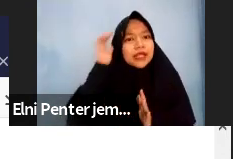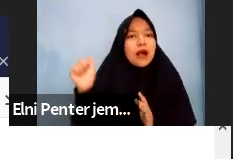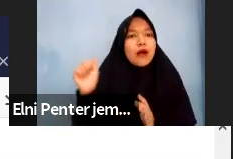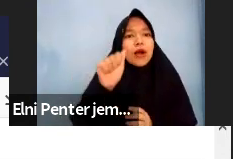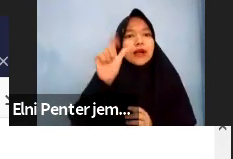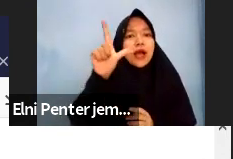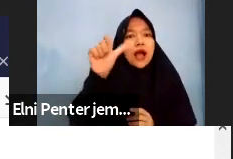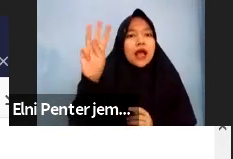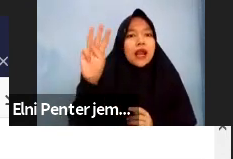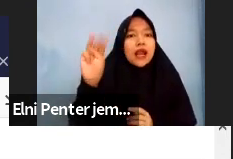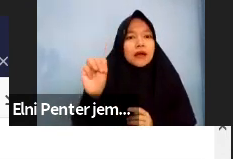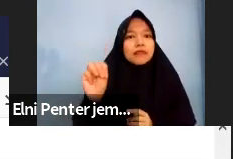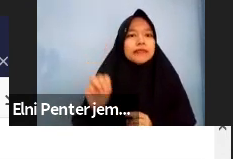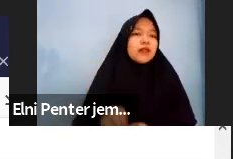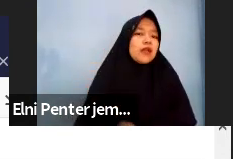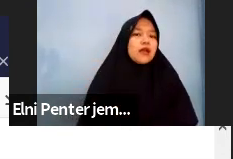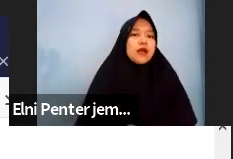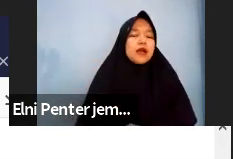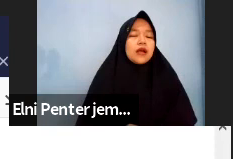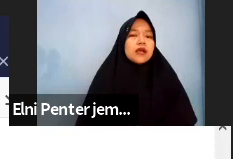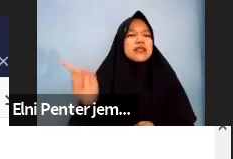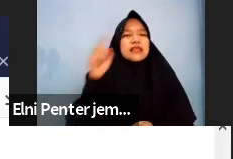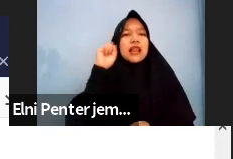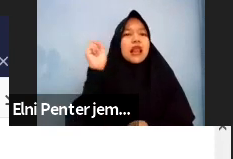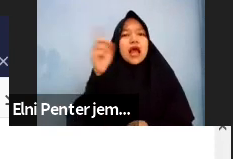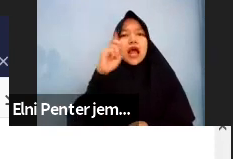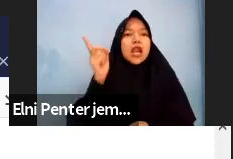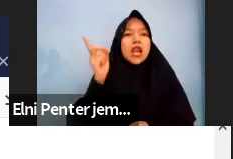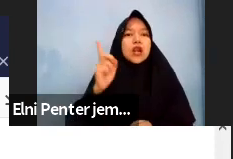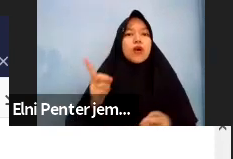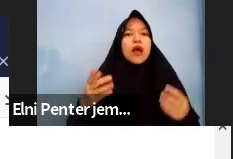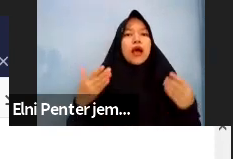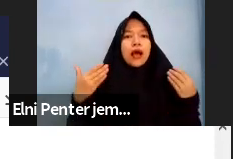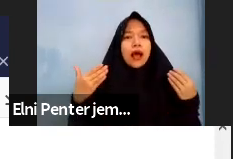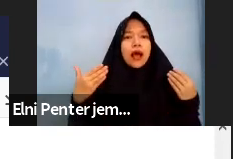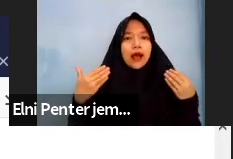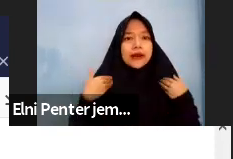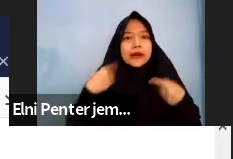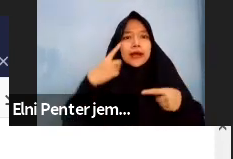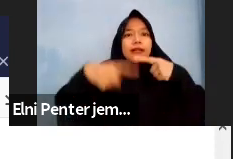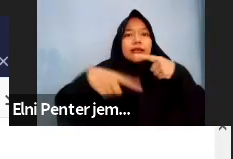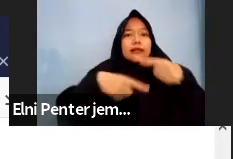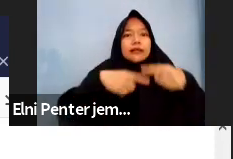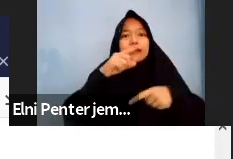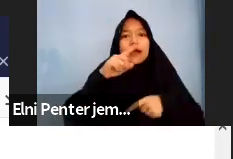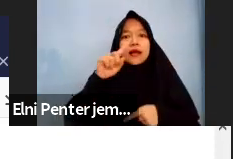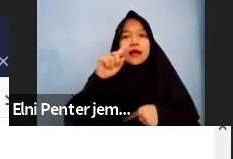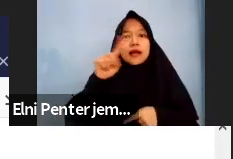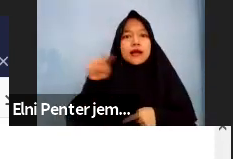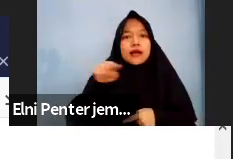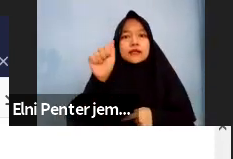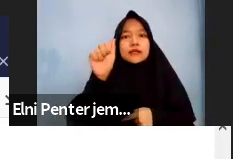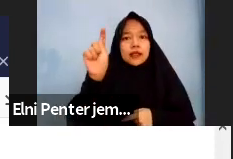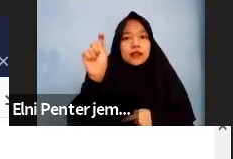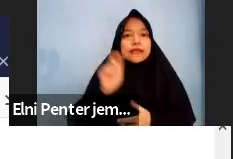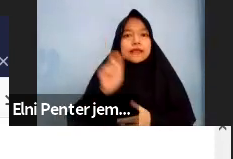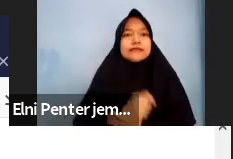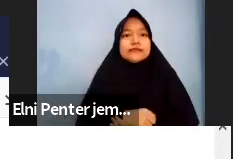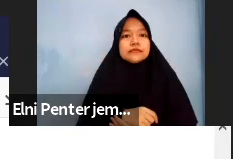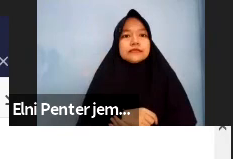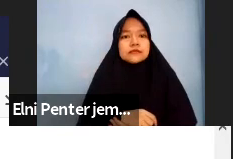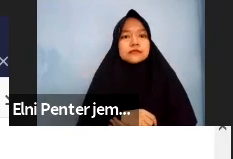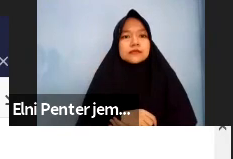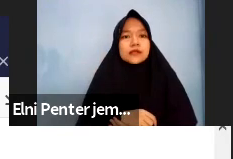suatu zat atau benda apakah zat itu zat Adsense lanjut ya nanti